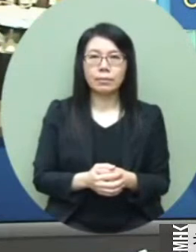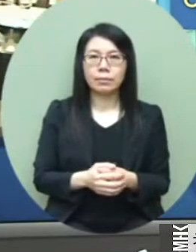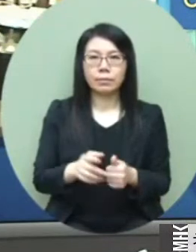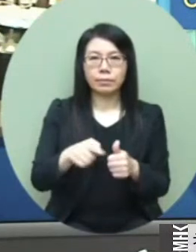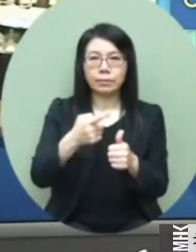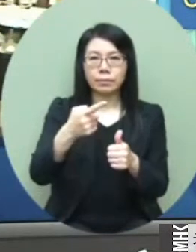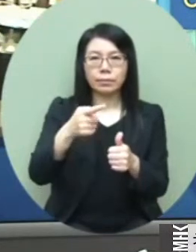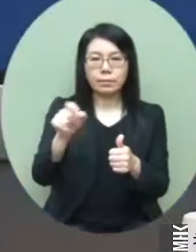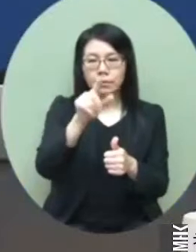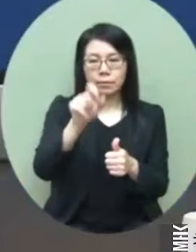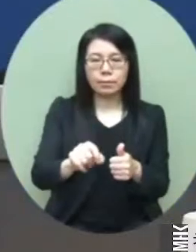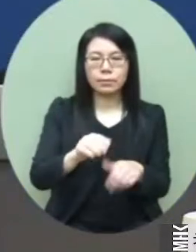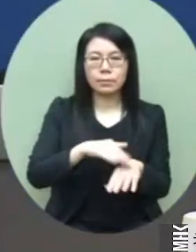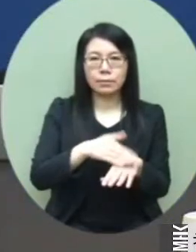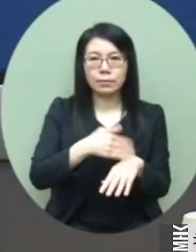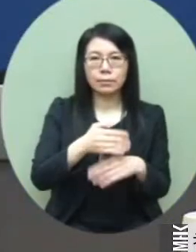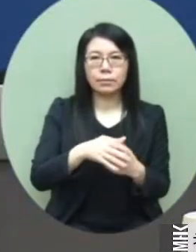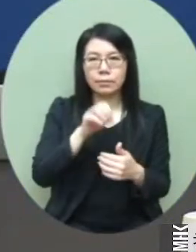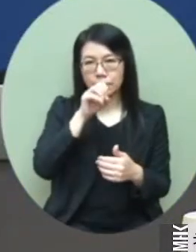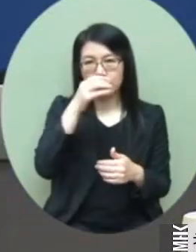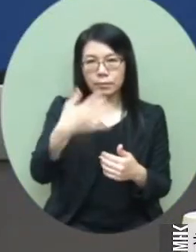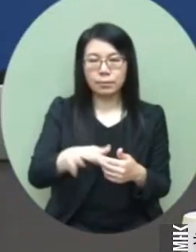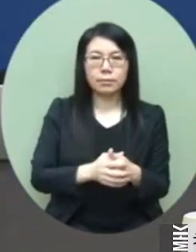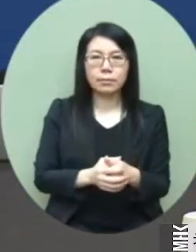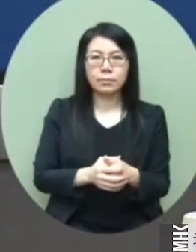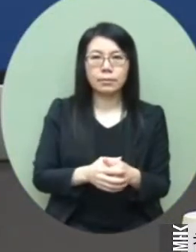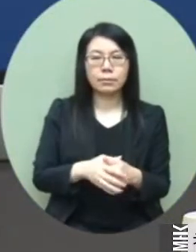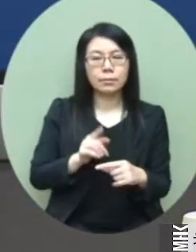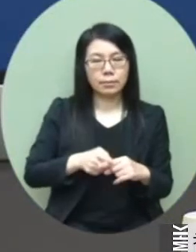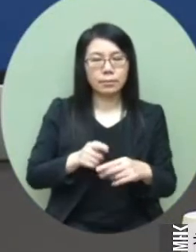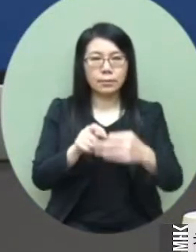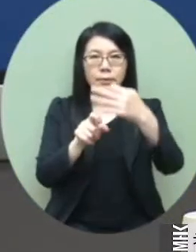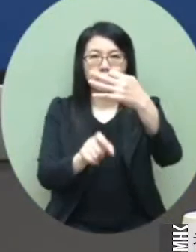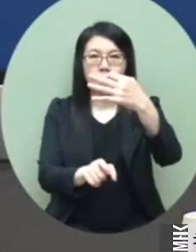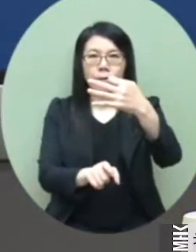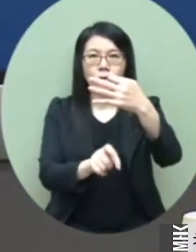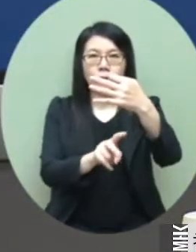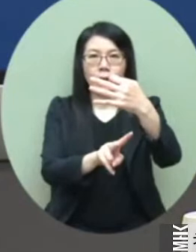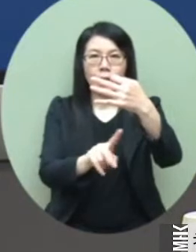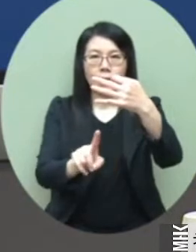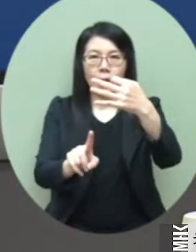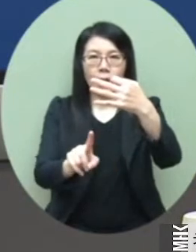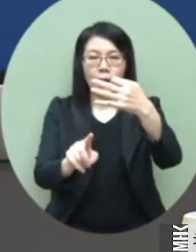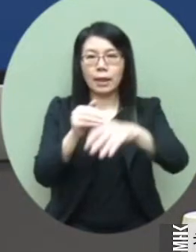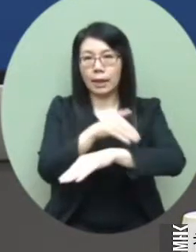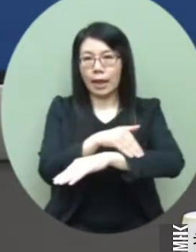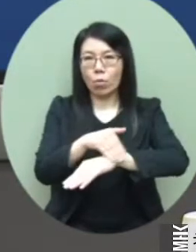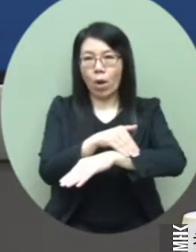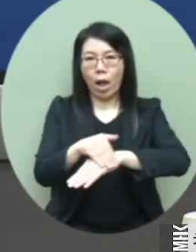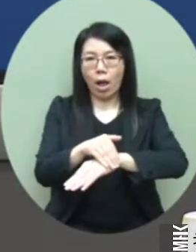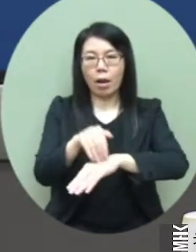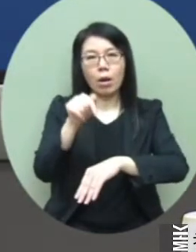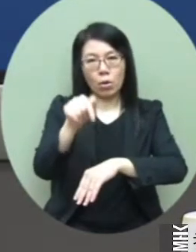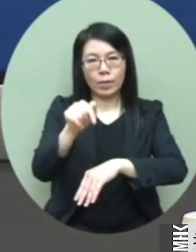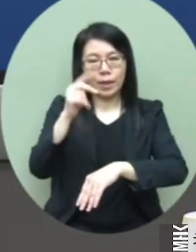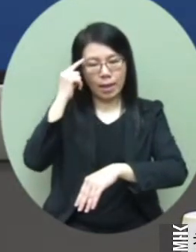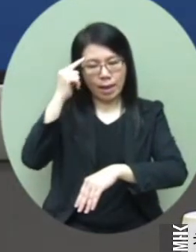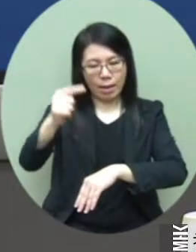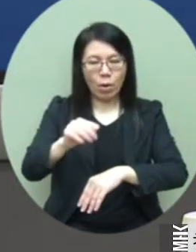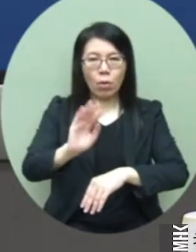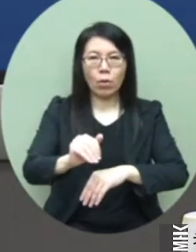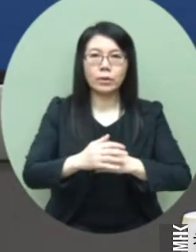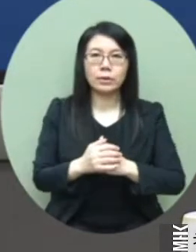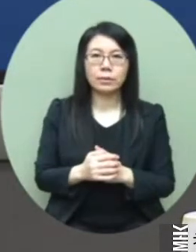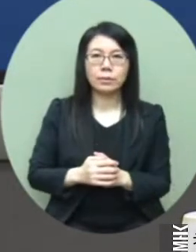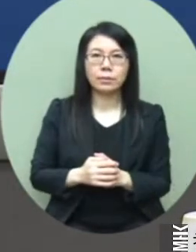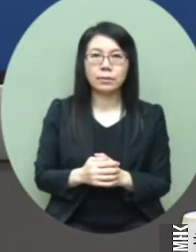第一個問題咧，頭先我都講咗啦，冇錯，喺3月21號咧嘅路線圖，我哋係希望咧可